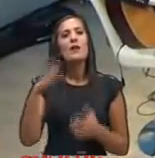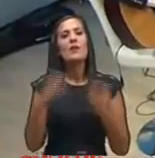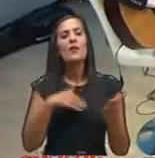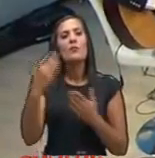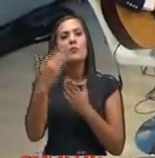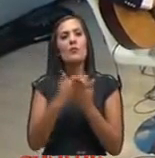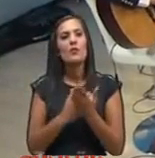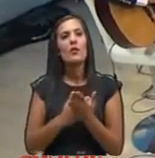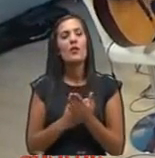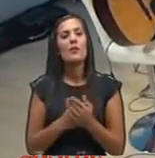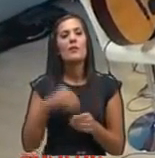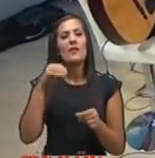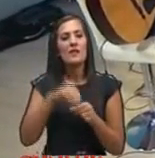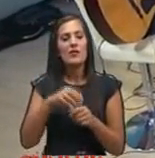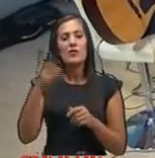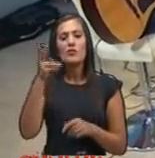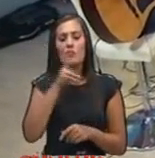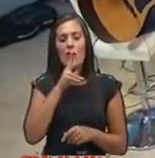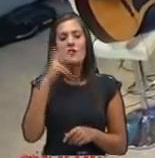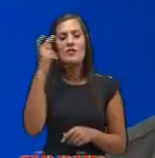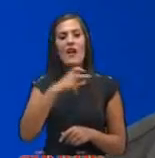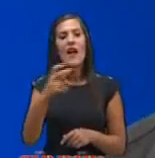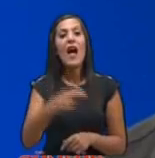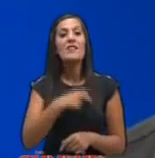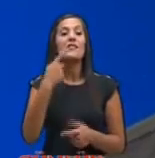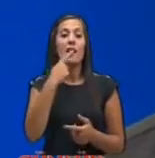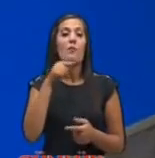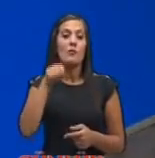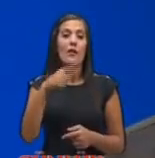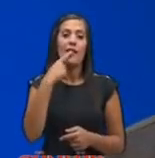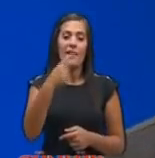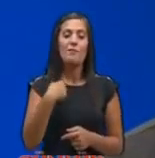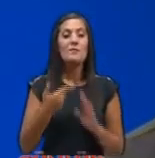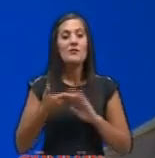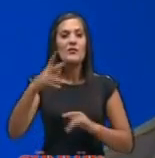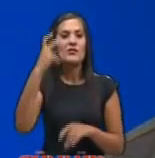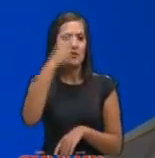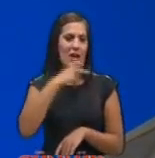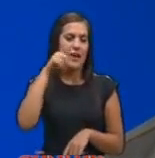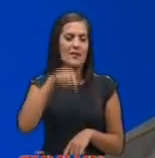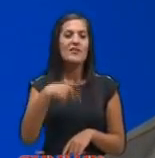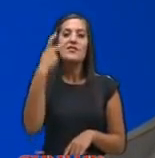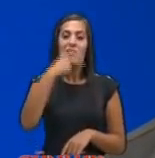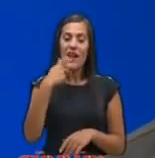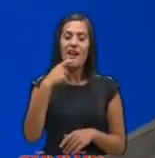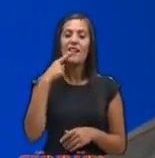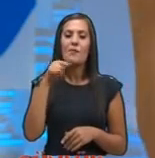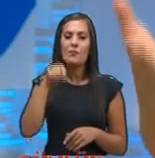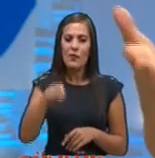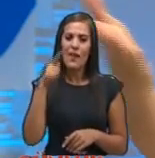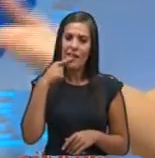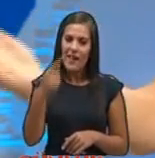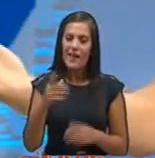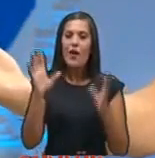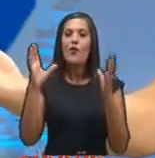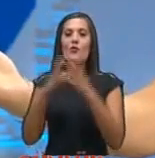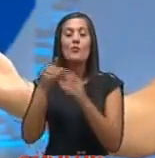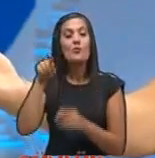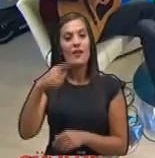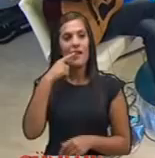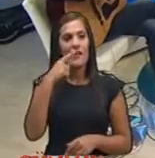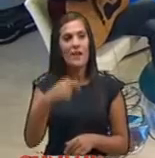bugün sizden alıyoruz çünkü çok güzel söylüyorsunuz. Yalnız şey çok güzel oldu. Bıraktığını çok sevdin galiba. Bayıldım, gitti. bayıldım. Keşke program öncesinde